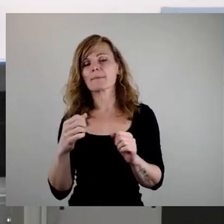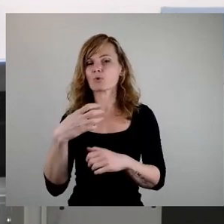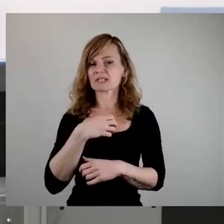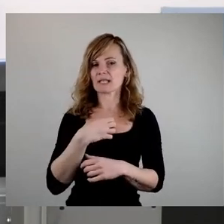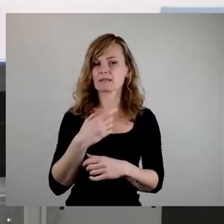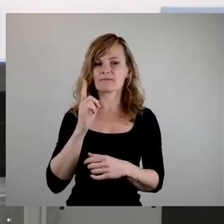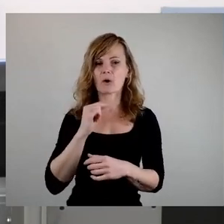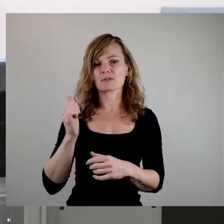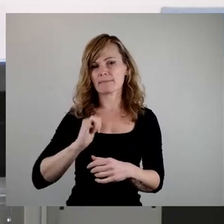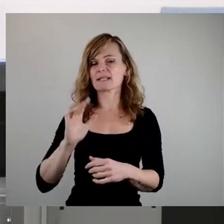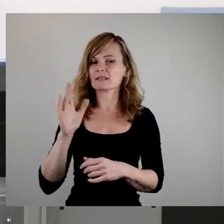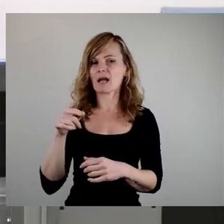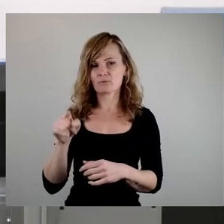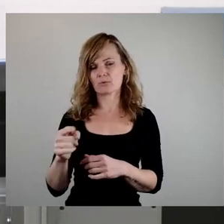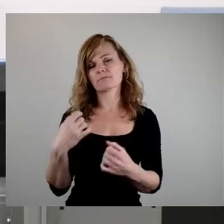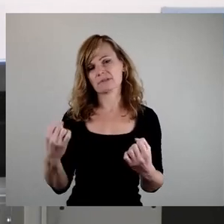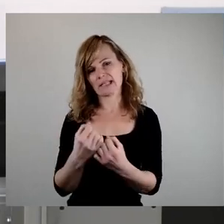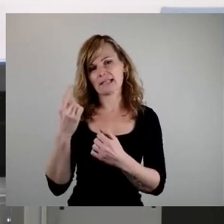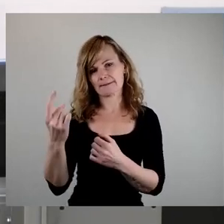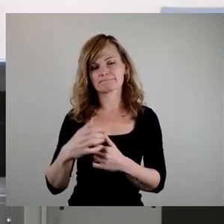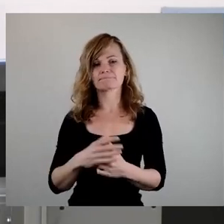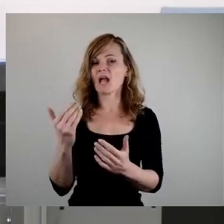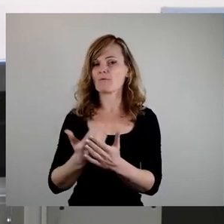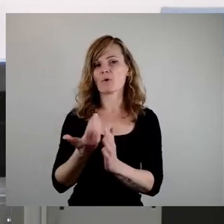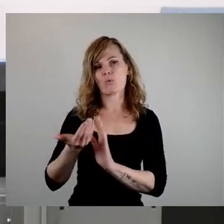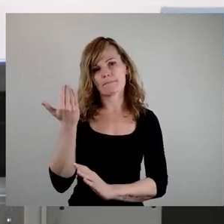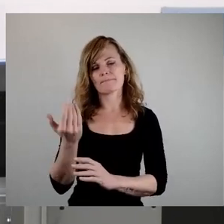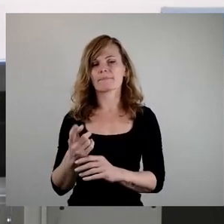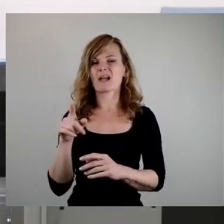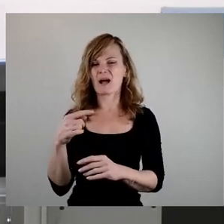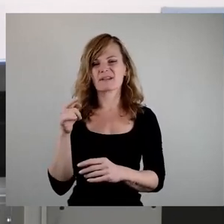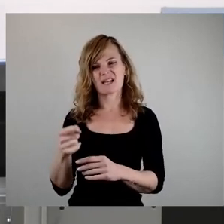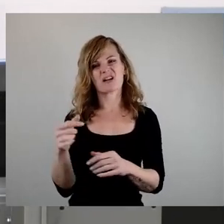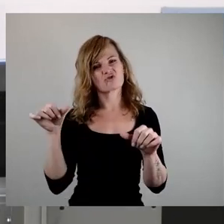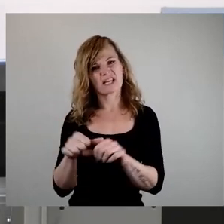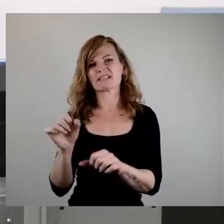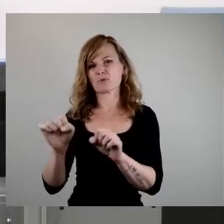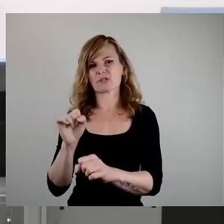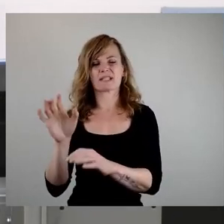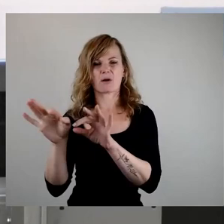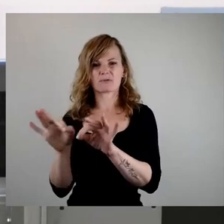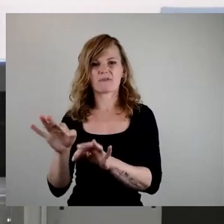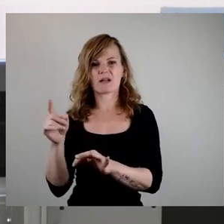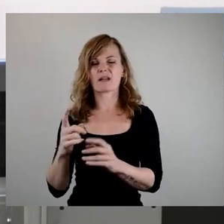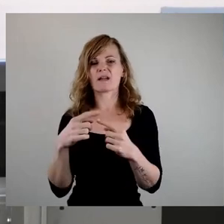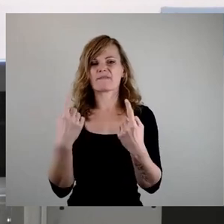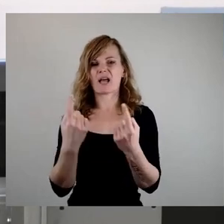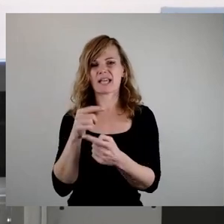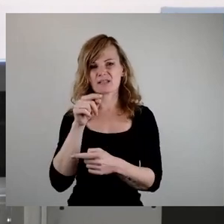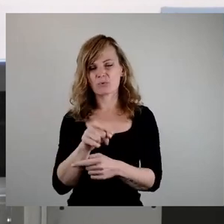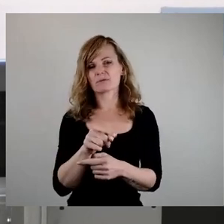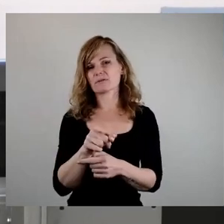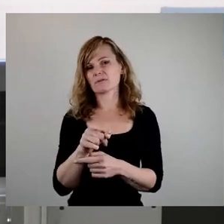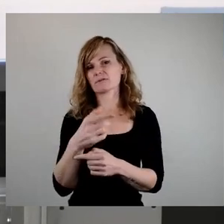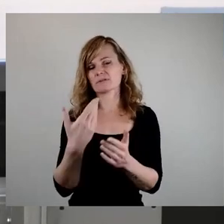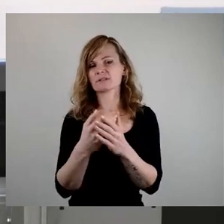dann, aufgehoben. Allerdings hat er auch dann die denkbar schlechteste Variante gewählt, bei sich im Verein dann letzten Endes auch dieses